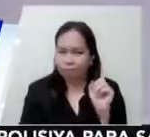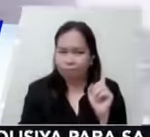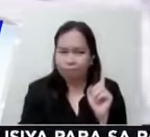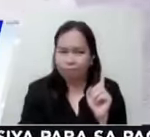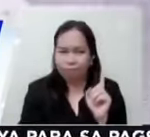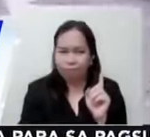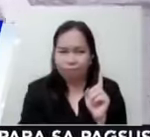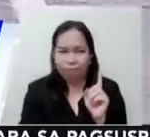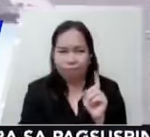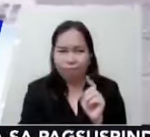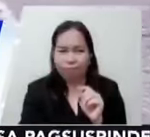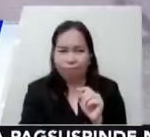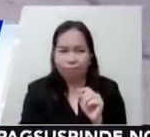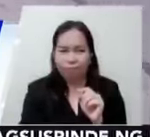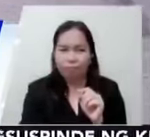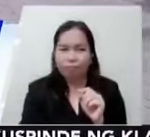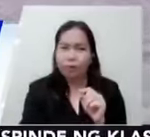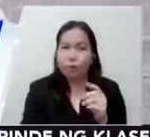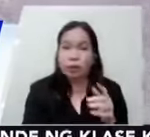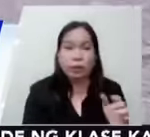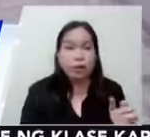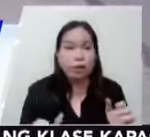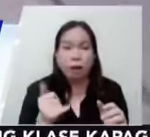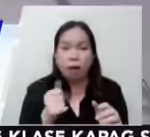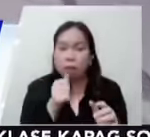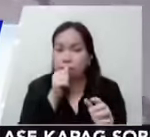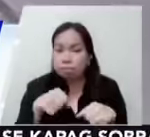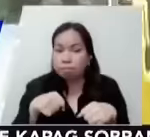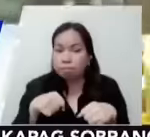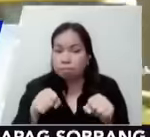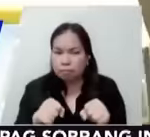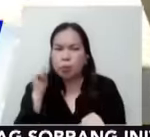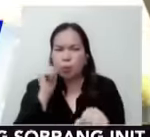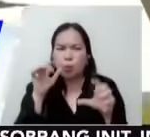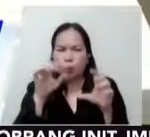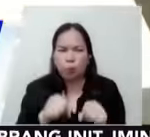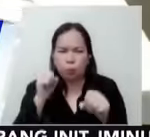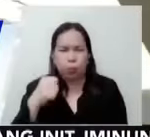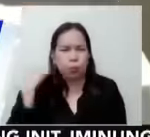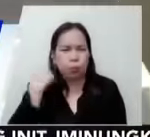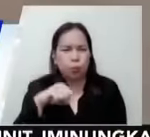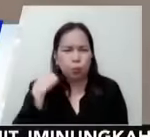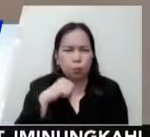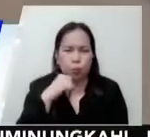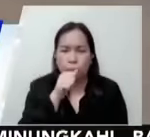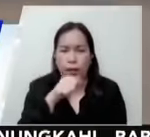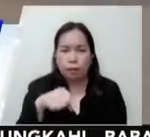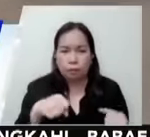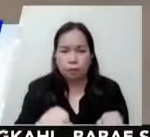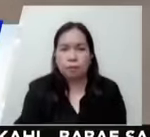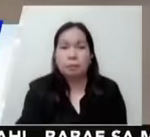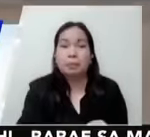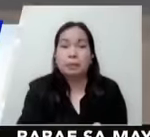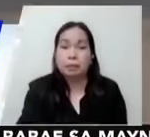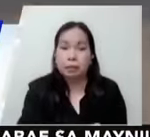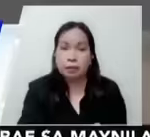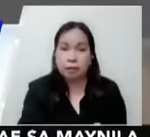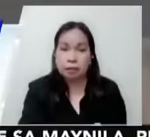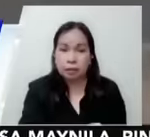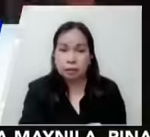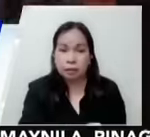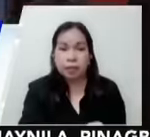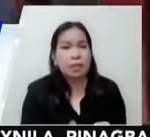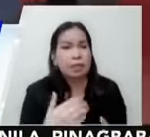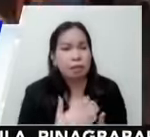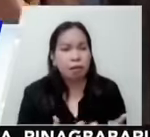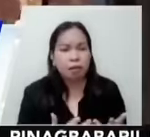Pati mga pribadong motorsiklo na pinakamarami sa mga lumalabag. Pero may kalituhan sa mga ambulansya dahil hindi